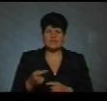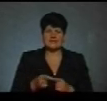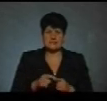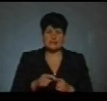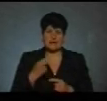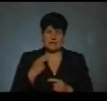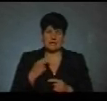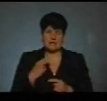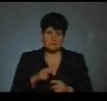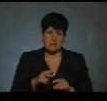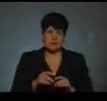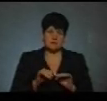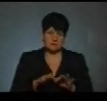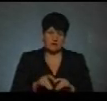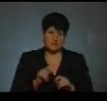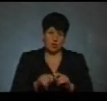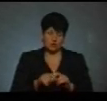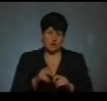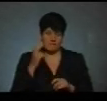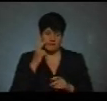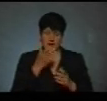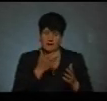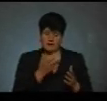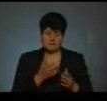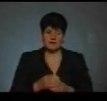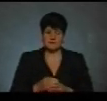провадження, на контролі в Києві, відповідно,